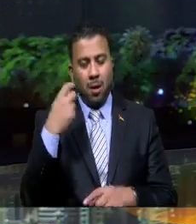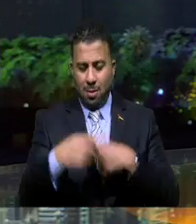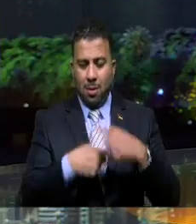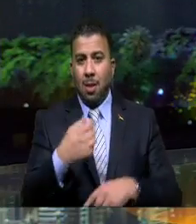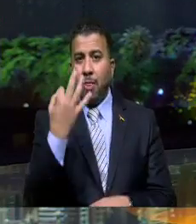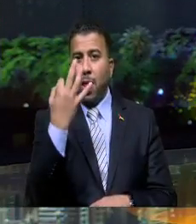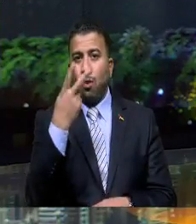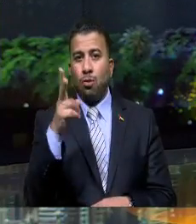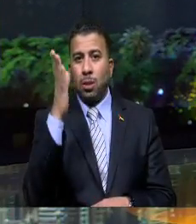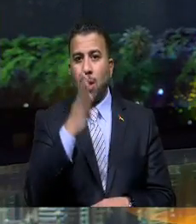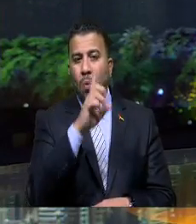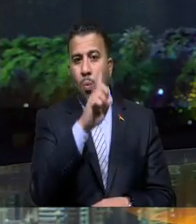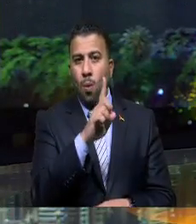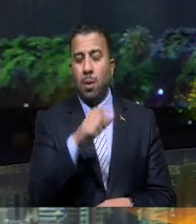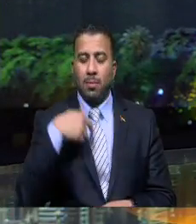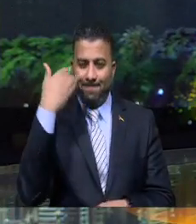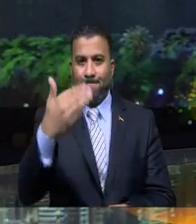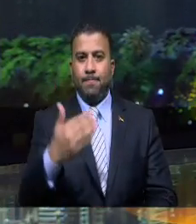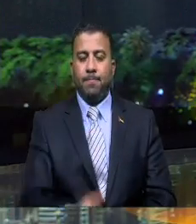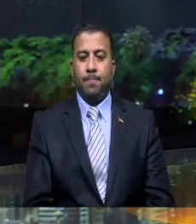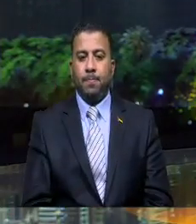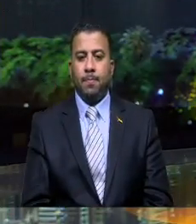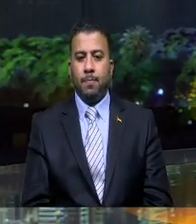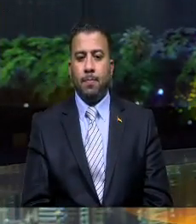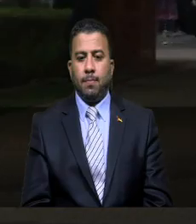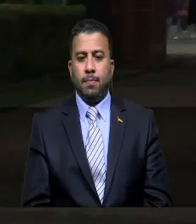حتى 23 من يناير القادم.